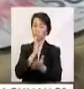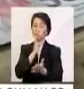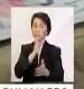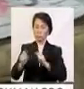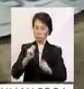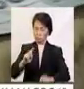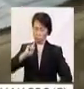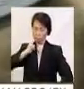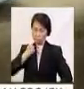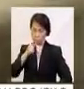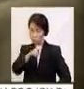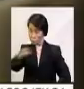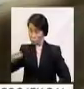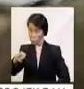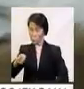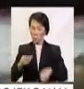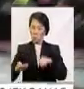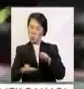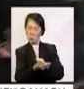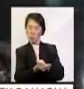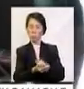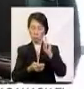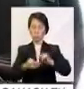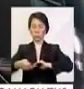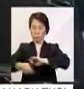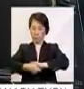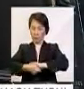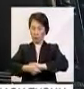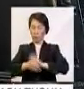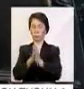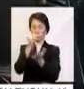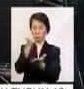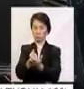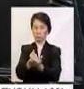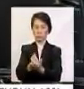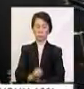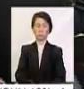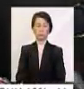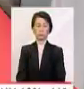akan diambil terhadap mereka yang memberi suapan kepada pegawai-pegawai Immigration.